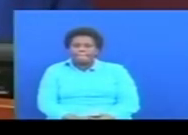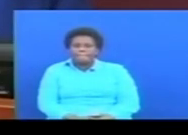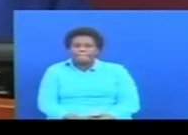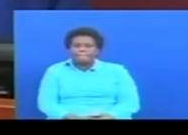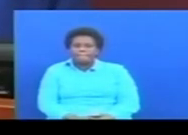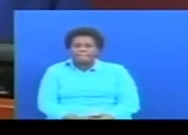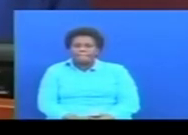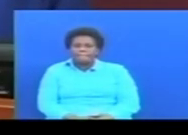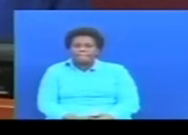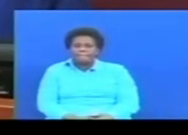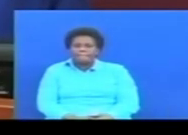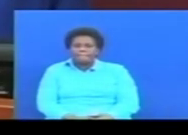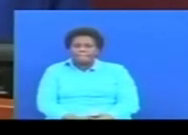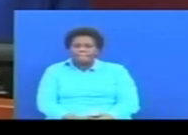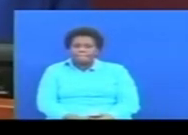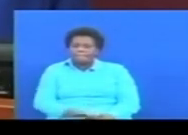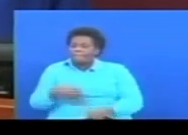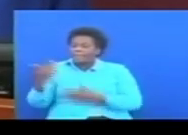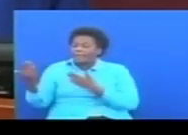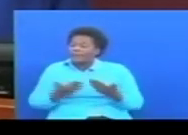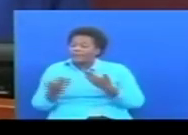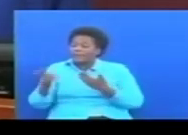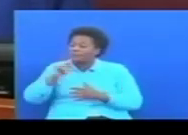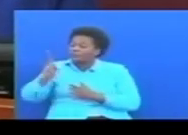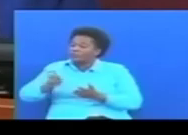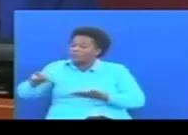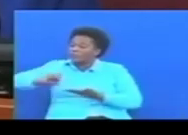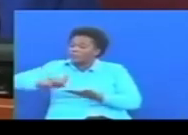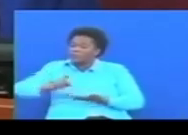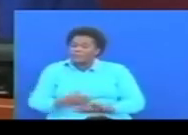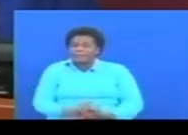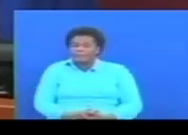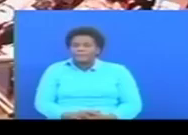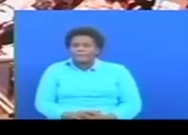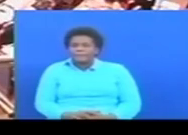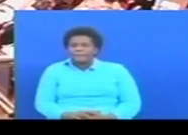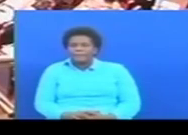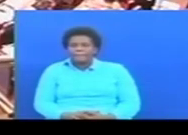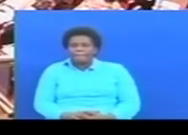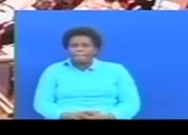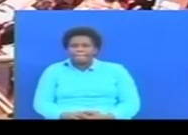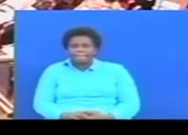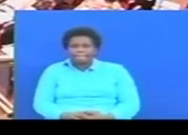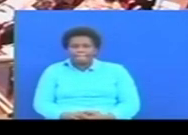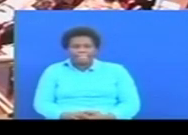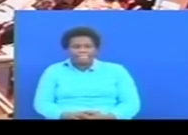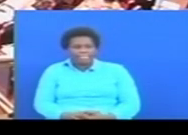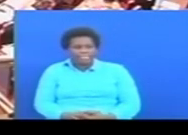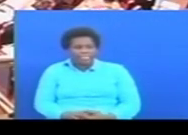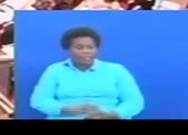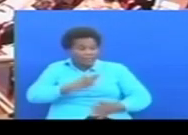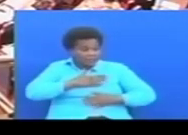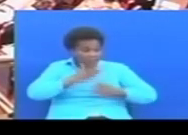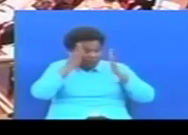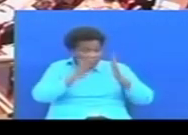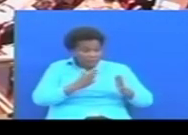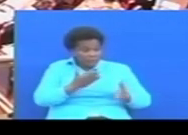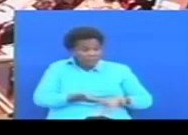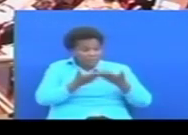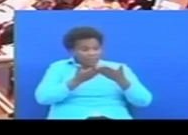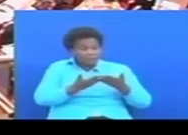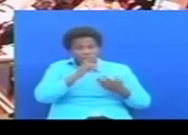Mheshimiwa Asha Abdullah Juma, swali la nyongeza. Asante sana Mheshimiwa Naibu Spika.